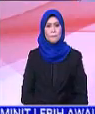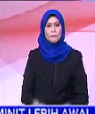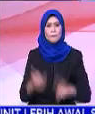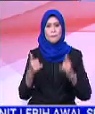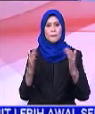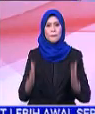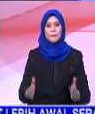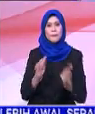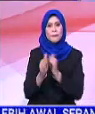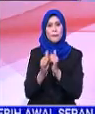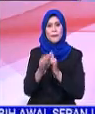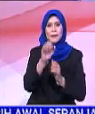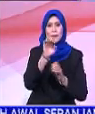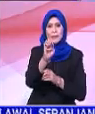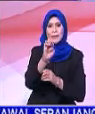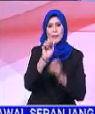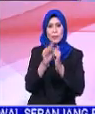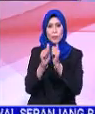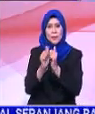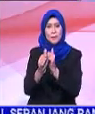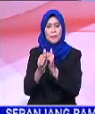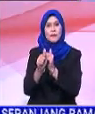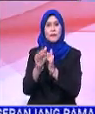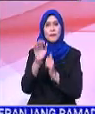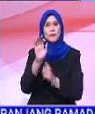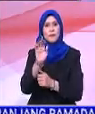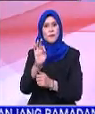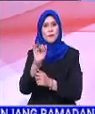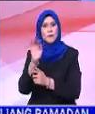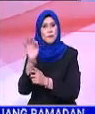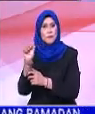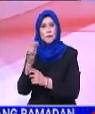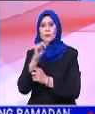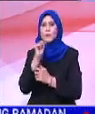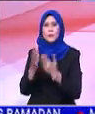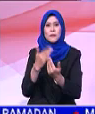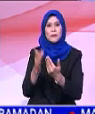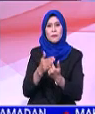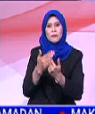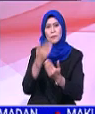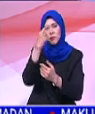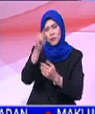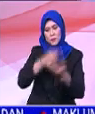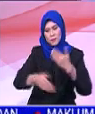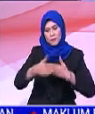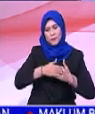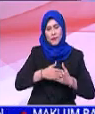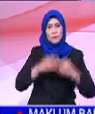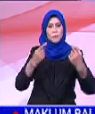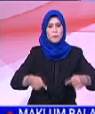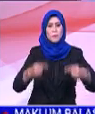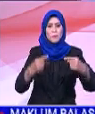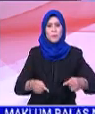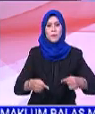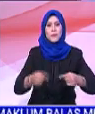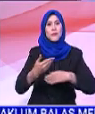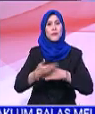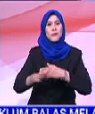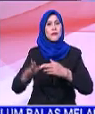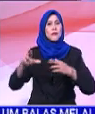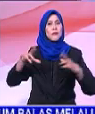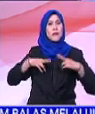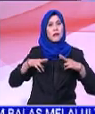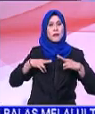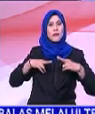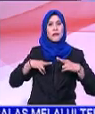Hai pemain suka elektronik isukan vivamune Syahrini Ramli mengakui bukan Mudah buat dirinya untuk kembali ke dalam sangat kompetitif selepas